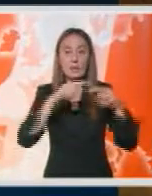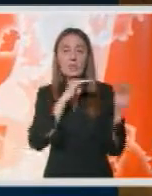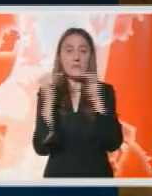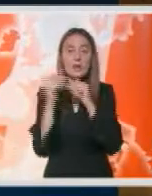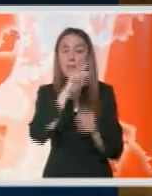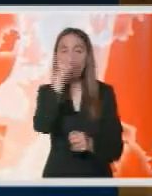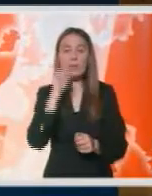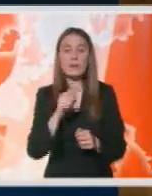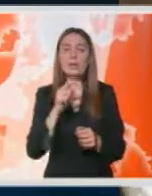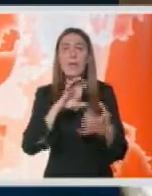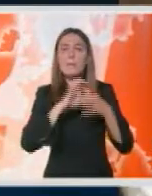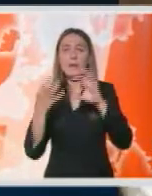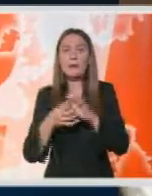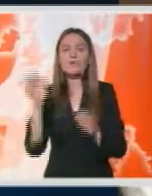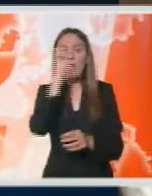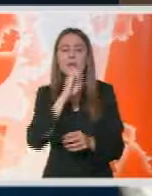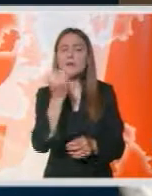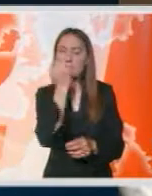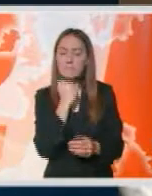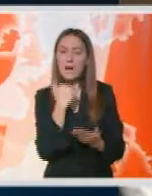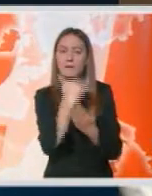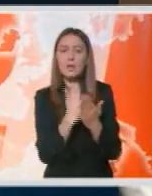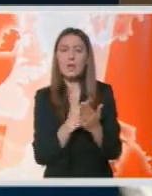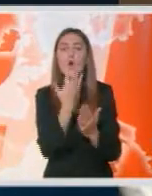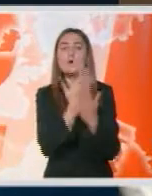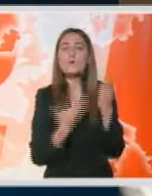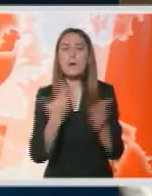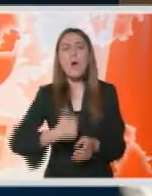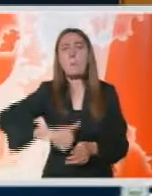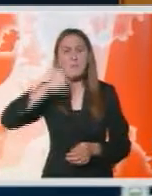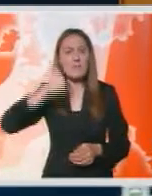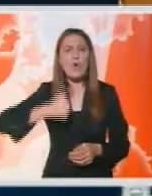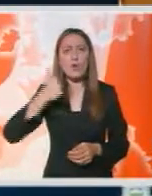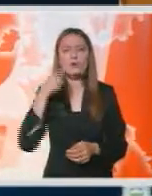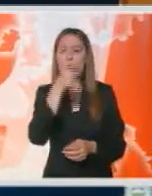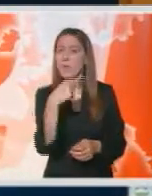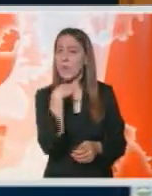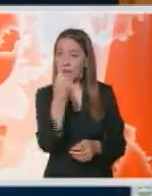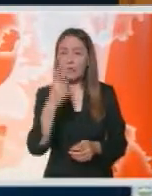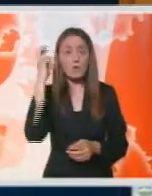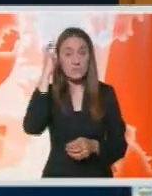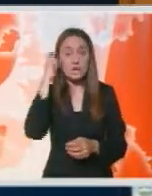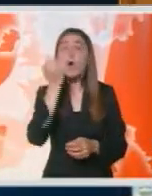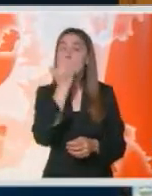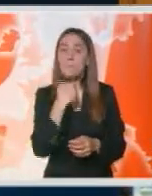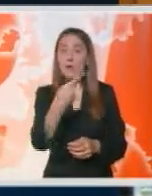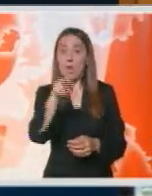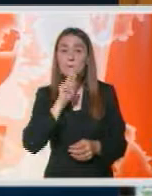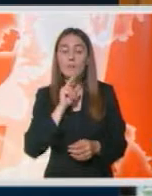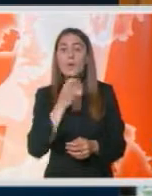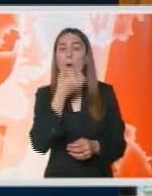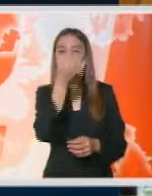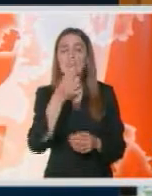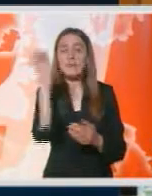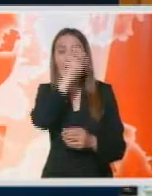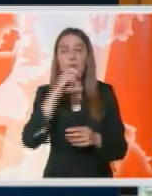po pitanju prevođenja evropskih pravnih tekovina ocenjuje kao prvoklasnu. Đelić je rekao da je Crna Gora upravo odgovorila na upitnik